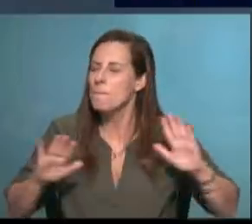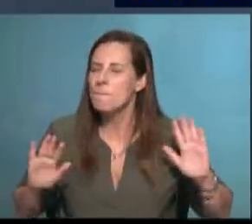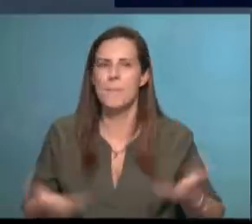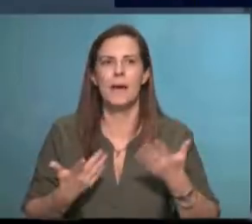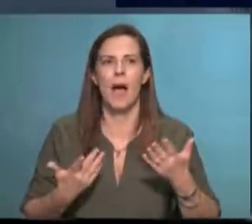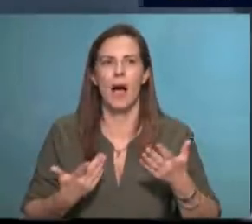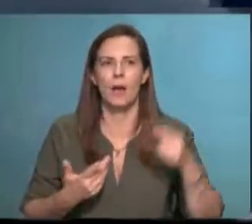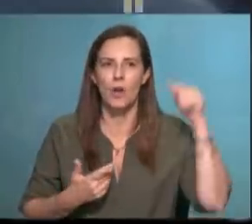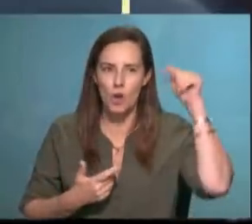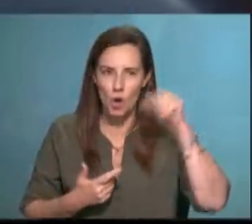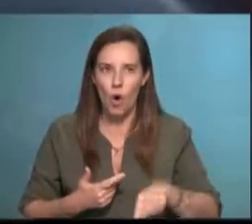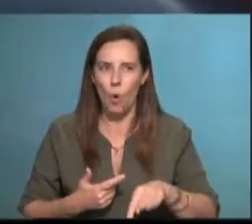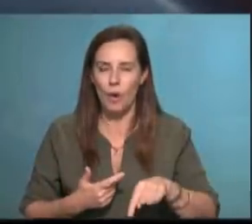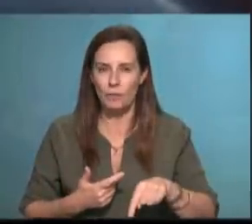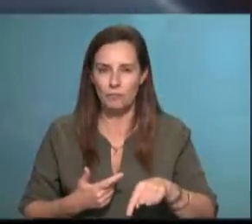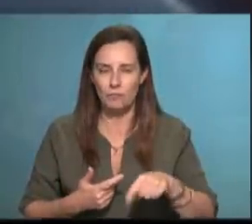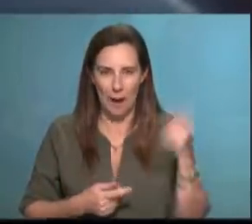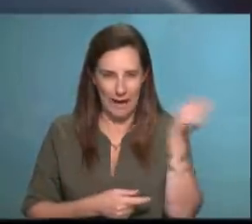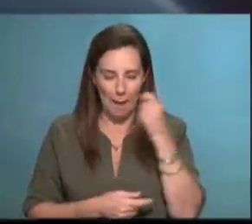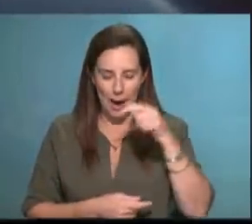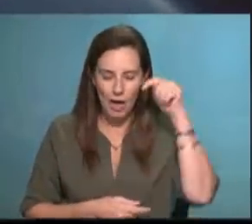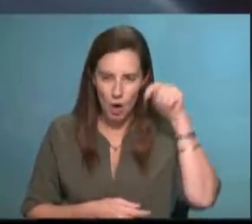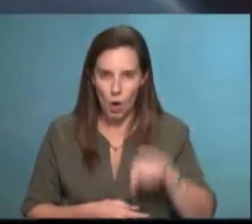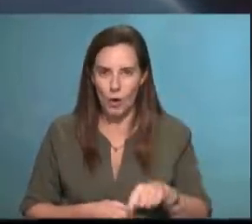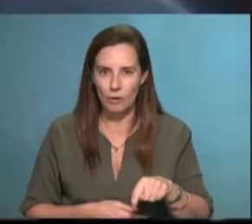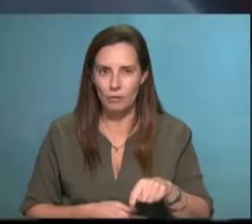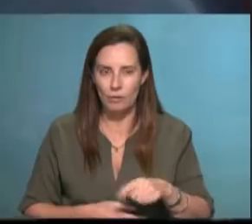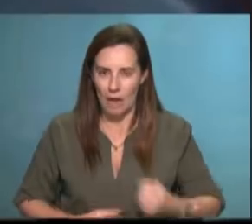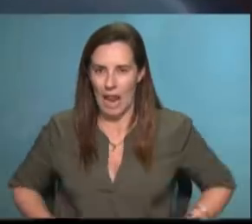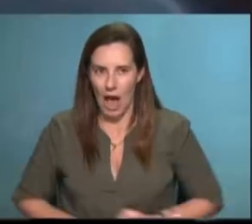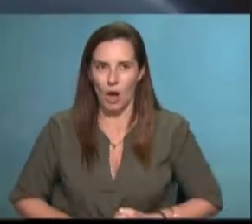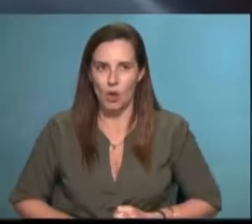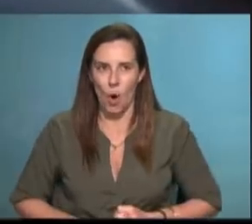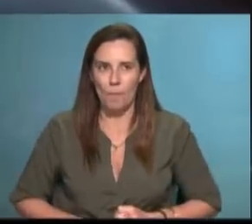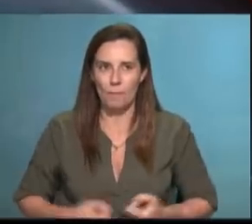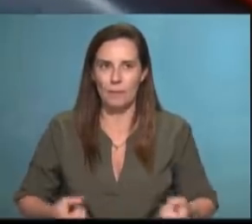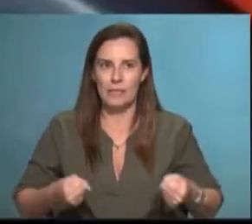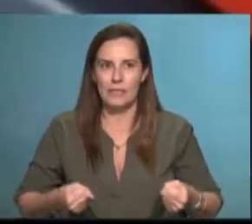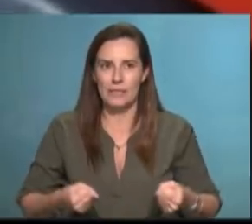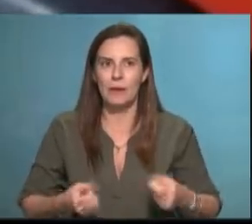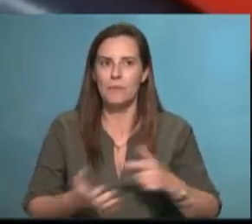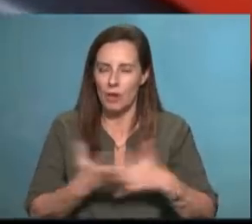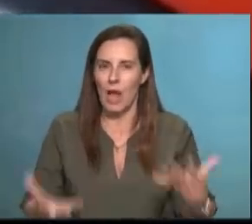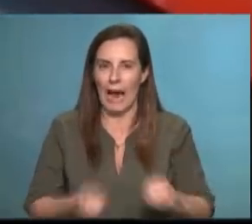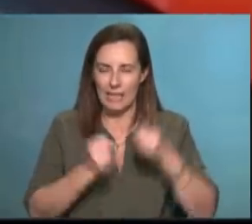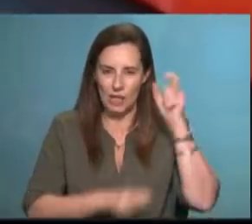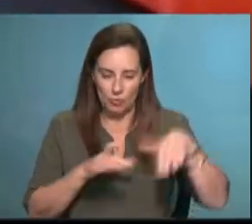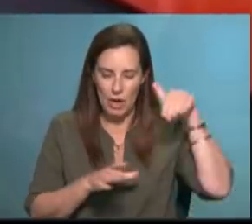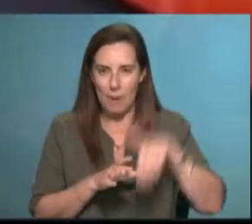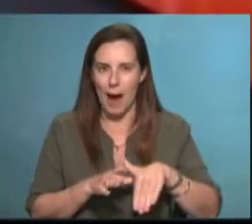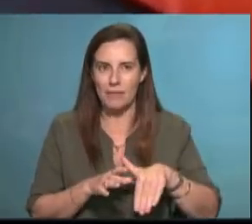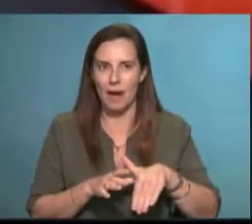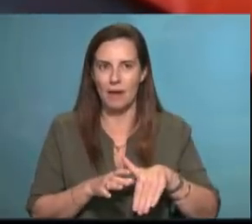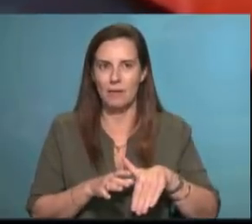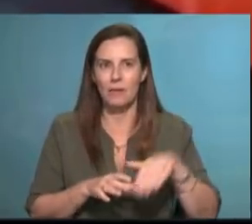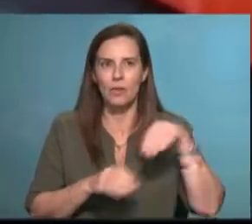לוחם אש פתום עם כיסא הצלה על מנת לחלץ את הלכודים.